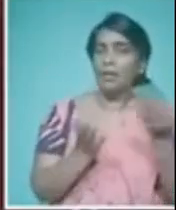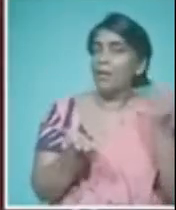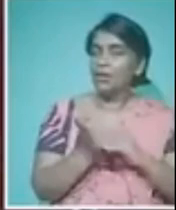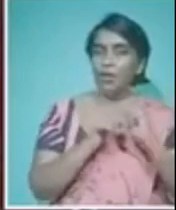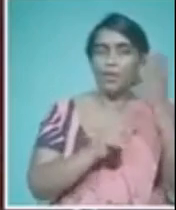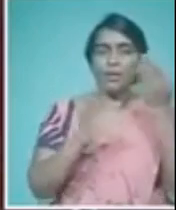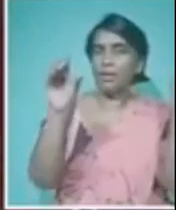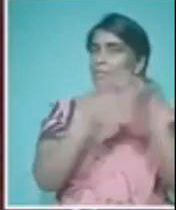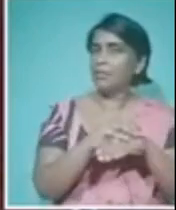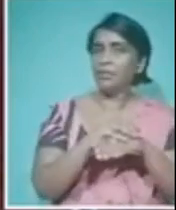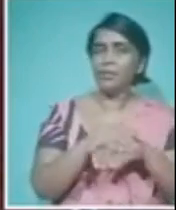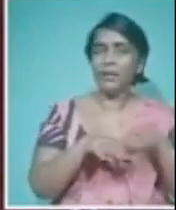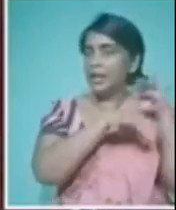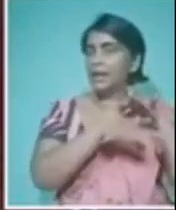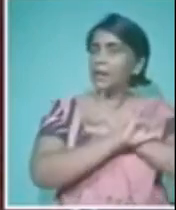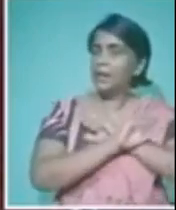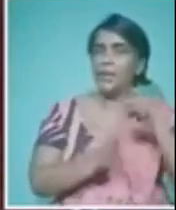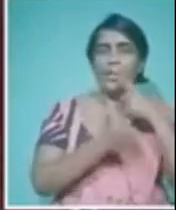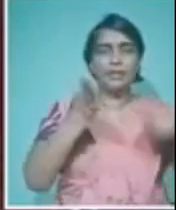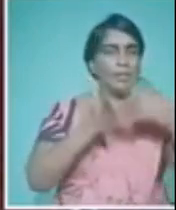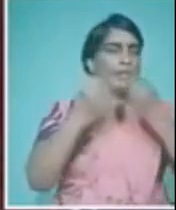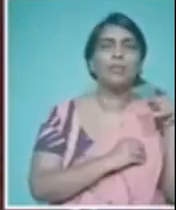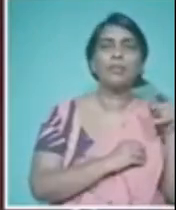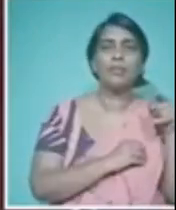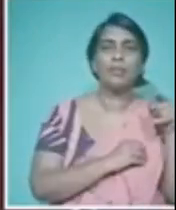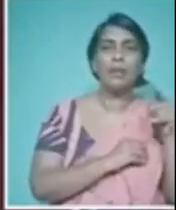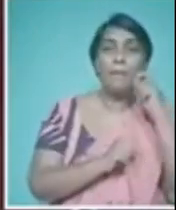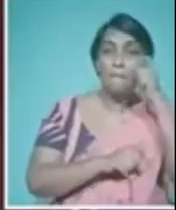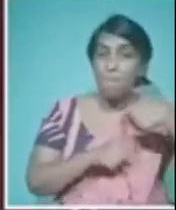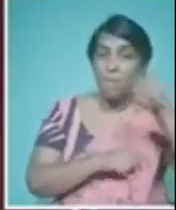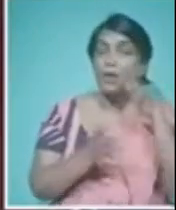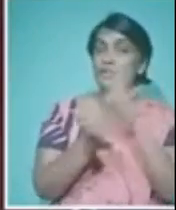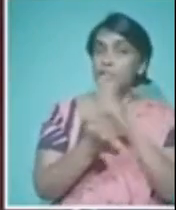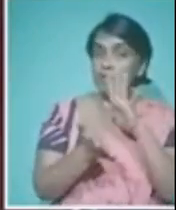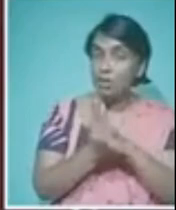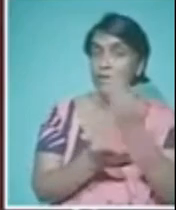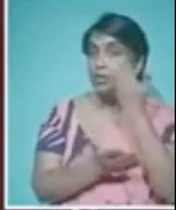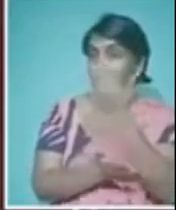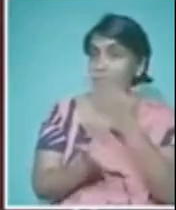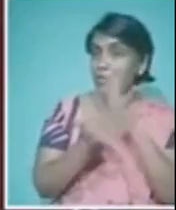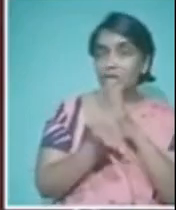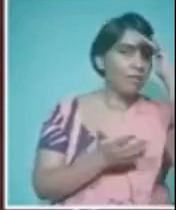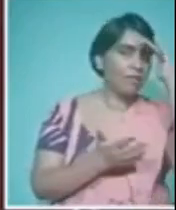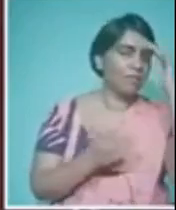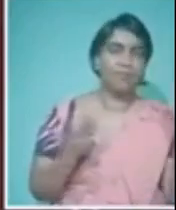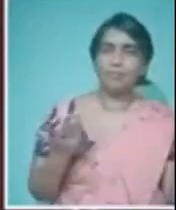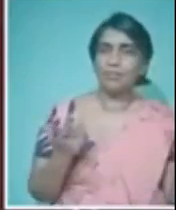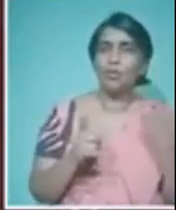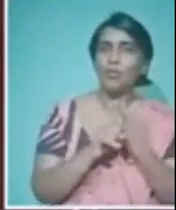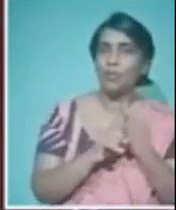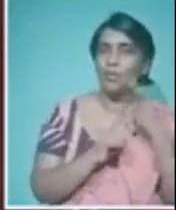නැවතත් පාර්ලිමේන්තුවට ගෙන්නන්න එපා, ඡන්දේ ප්‍රකාශ කරන්න එපා. ජනතාවගේ සතුට දැකලා සතුට වෙන්න බැරි නායකයන්ව